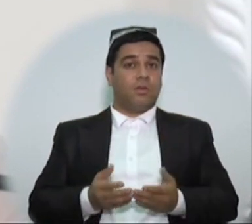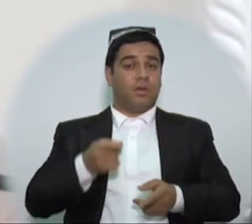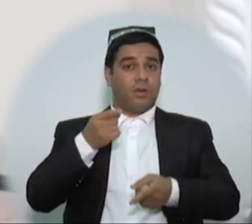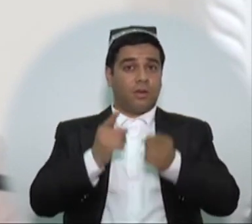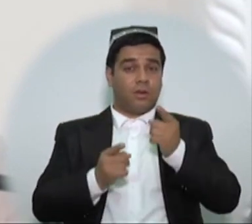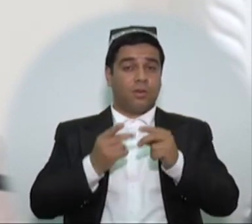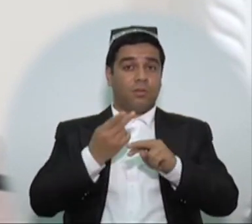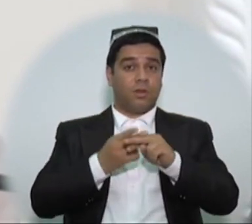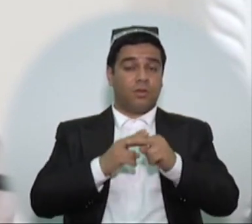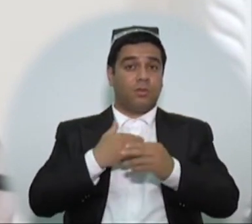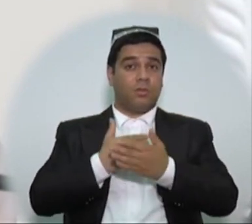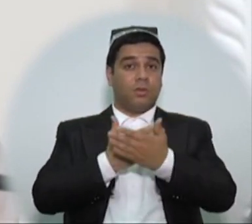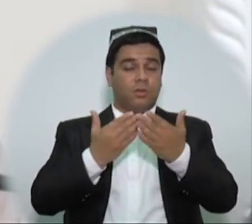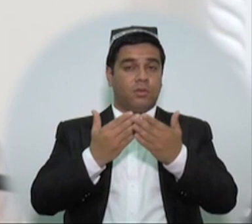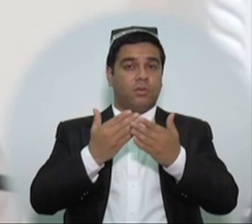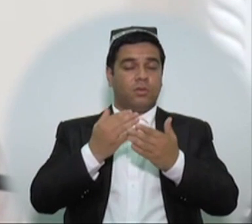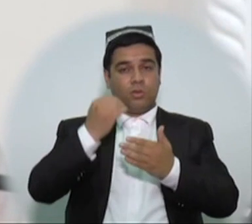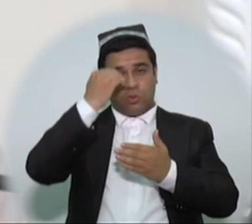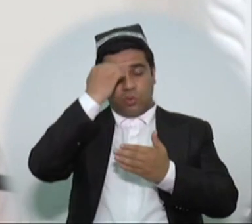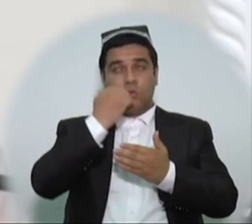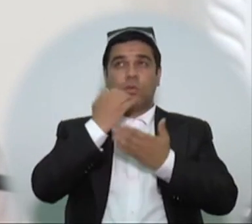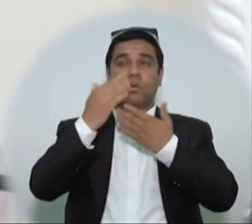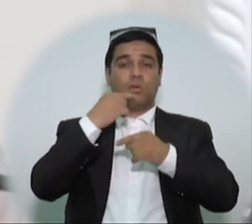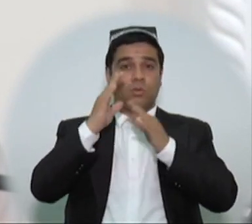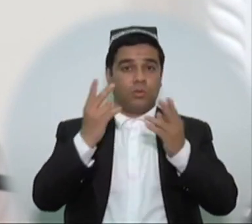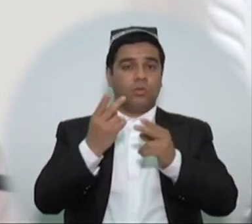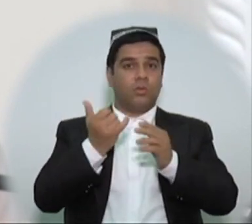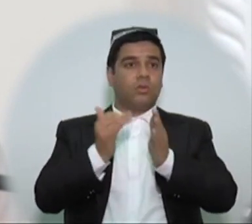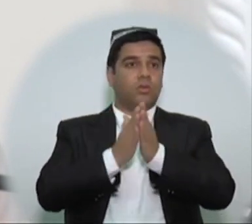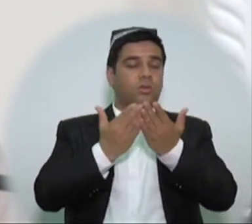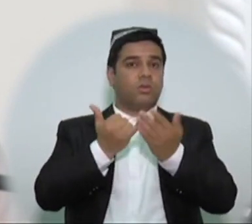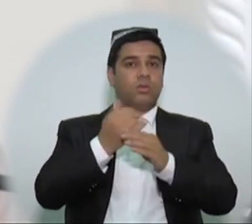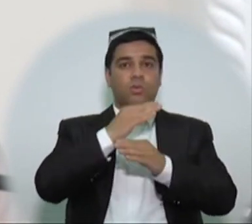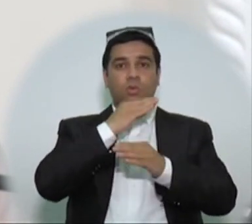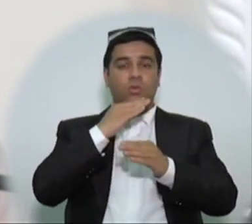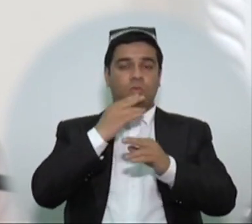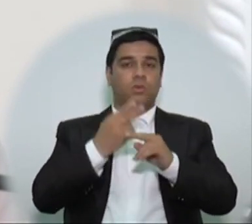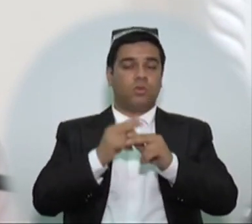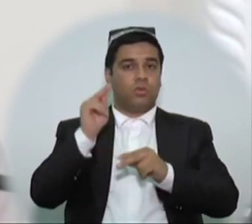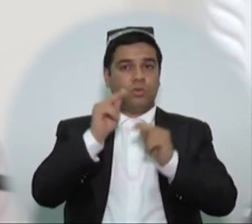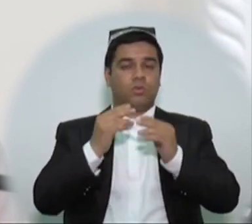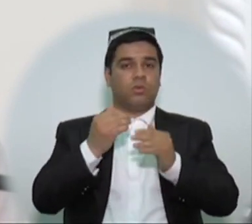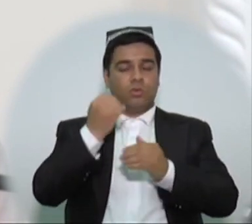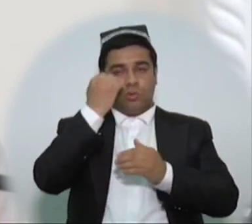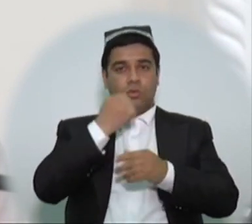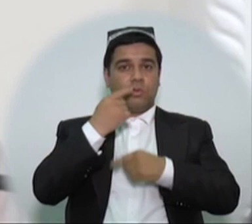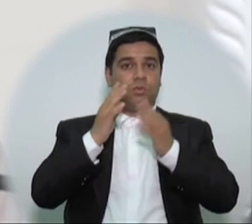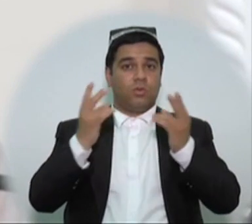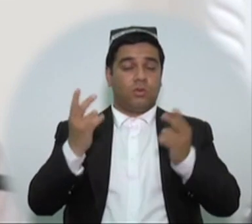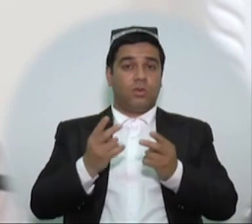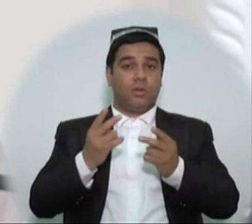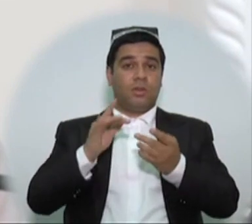Haqiqatan mana shuni biz shukronasini ham qilishimiz kerak, yana ko'proq qilishimiz kerak. Ilgari kuni